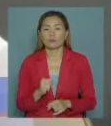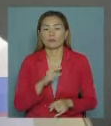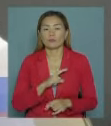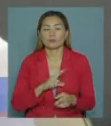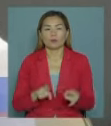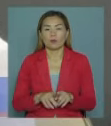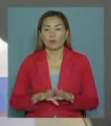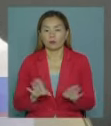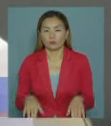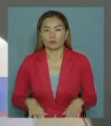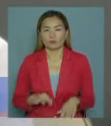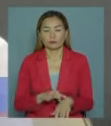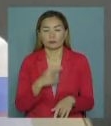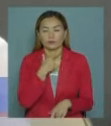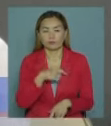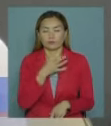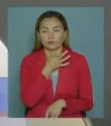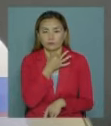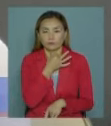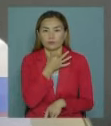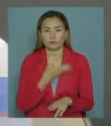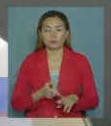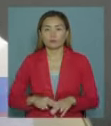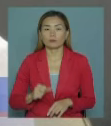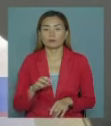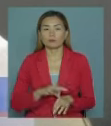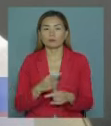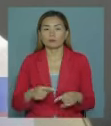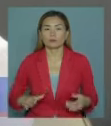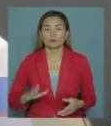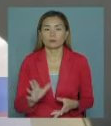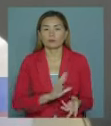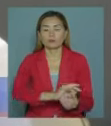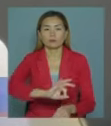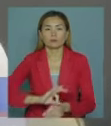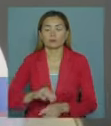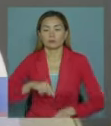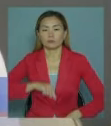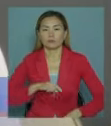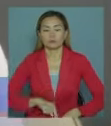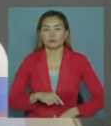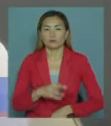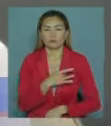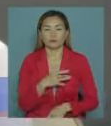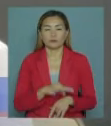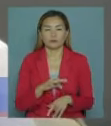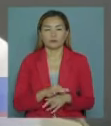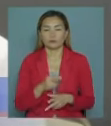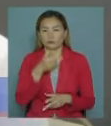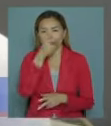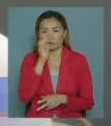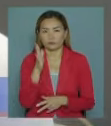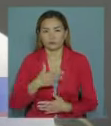характерен приступообразный кашель с катаральными признаками. При этом у больного происходит поражение